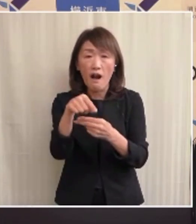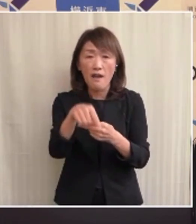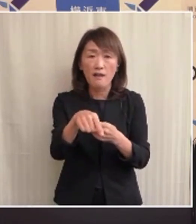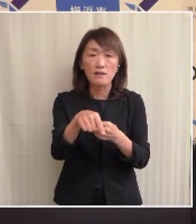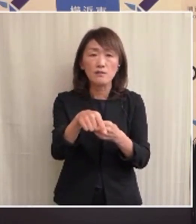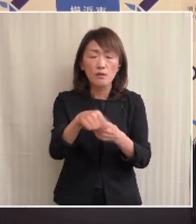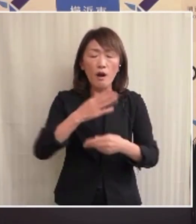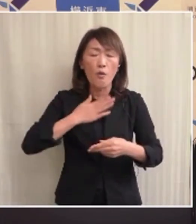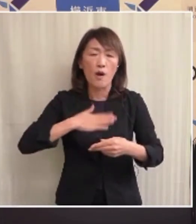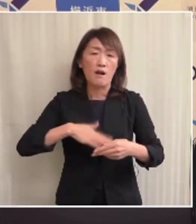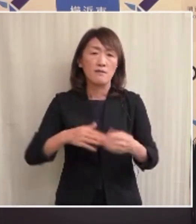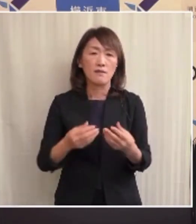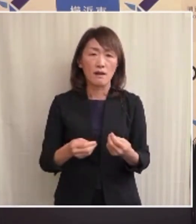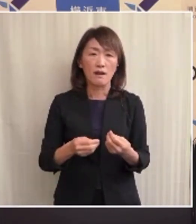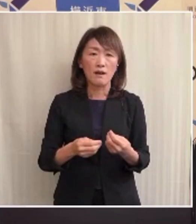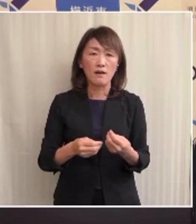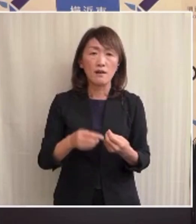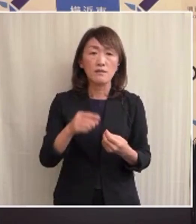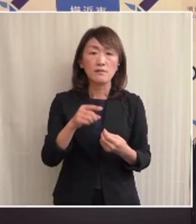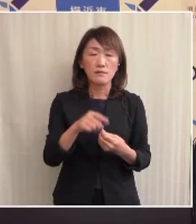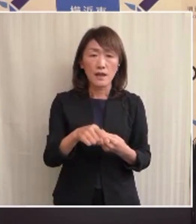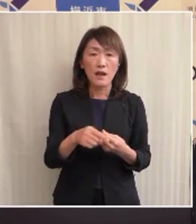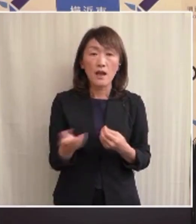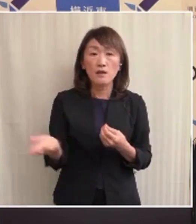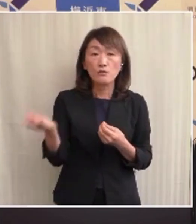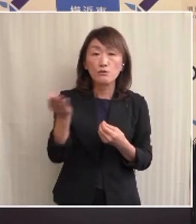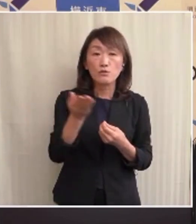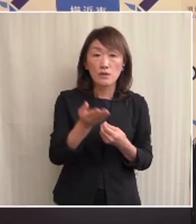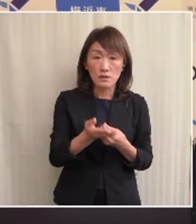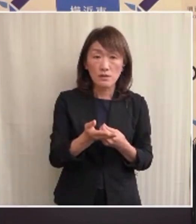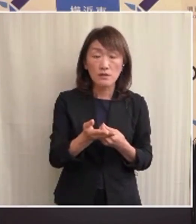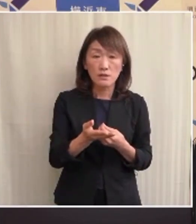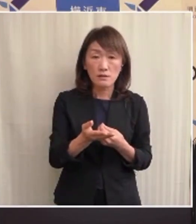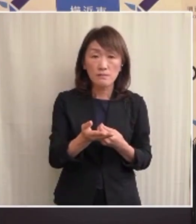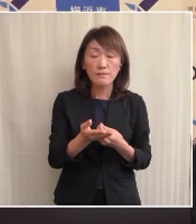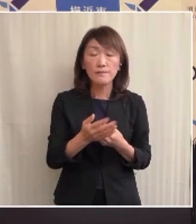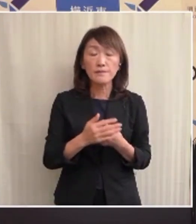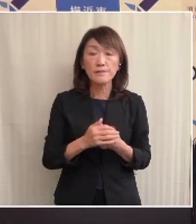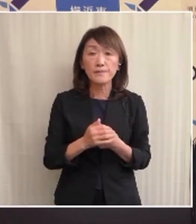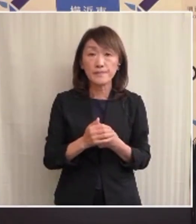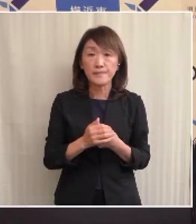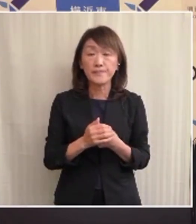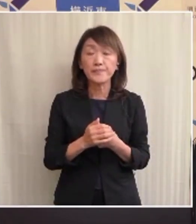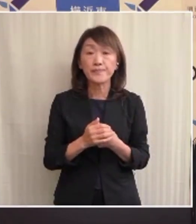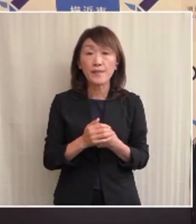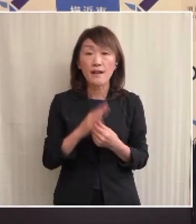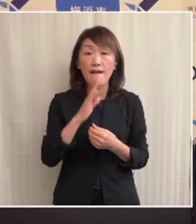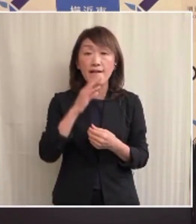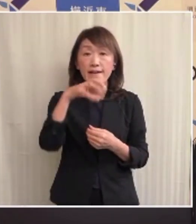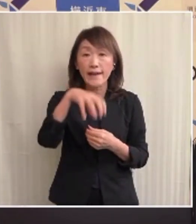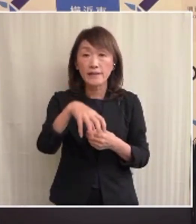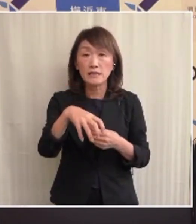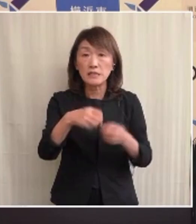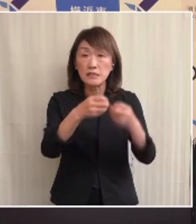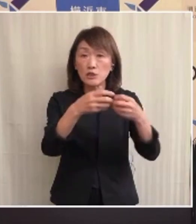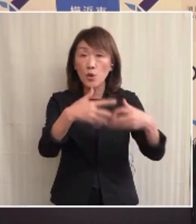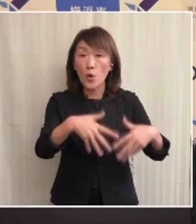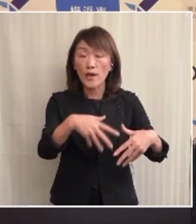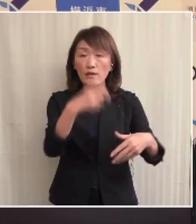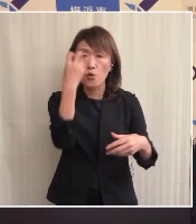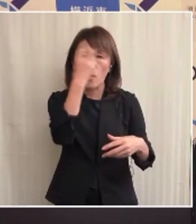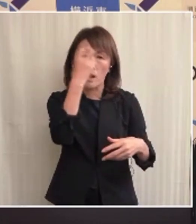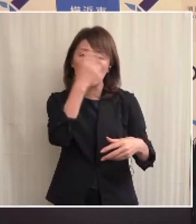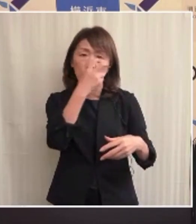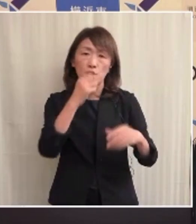ゃあ分かった。っていうところで、次のステップとして現地条件の確